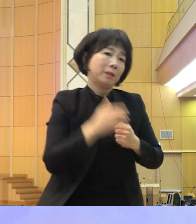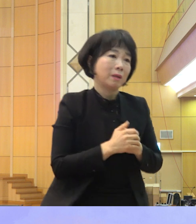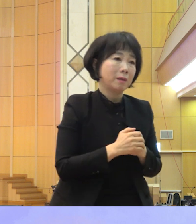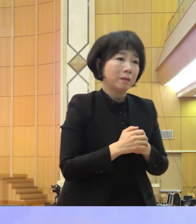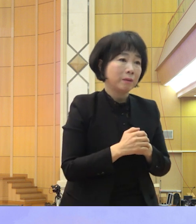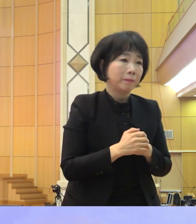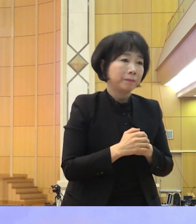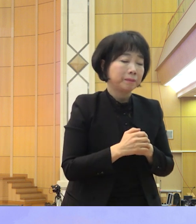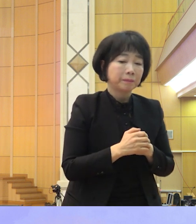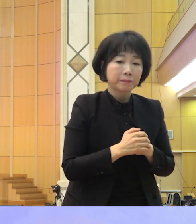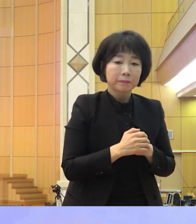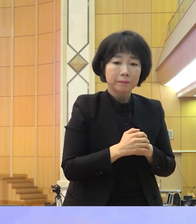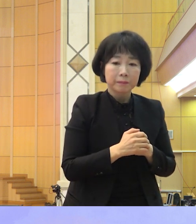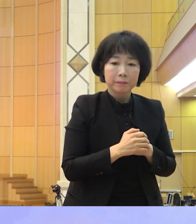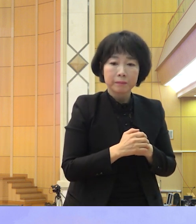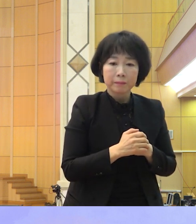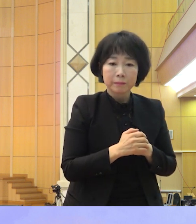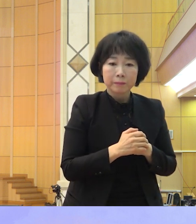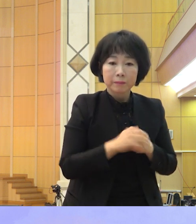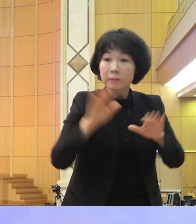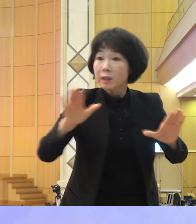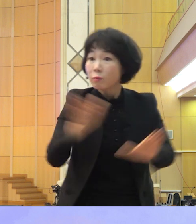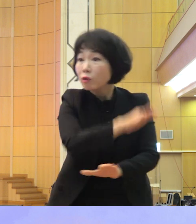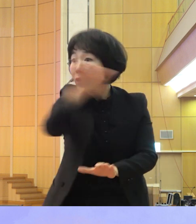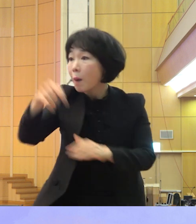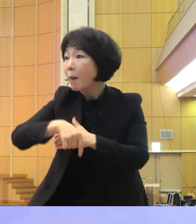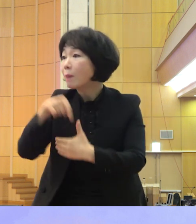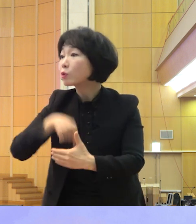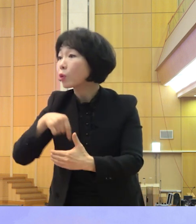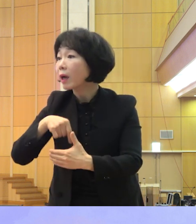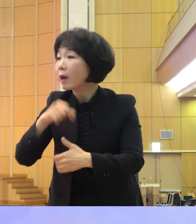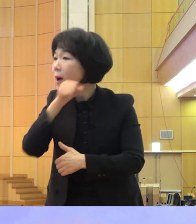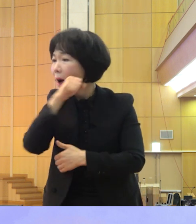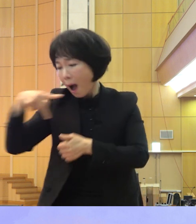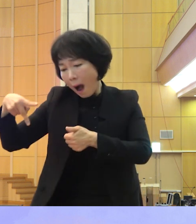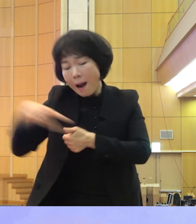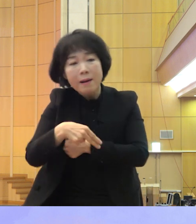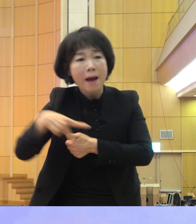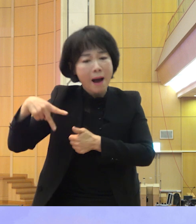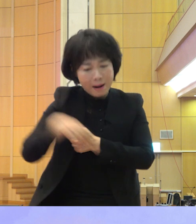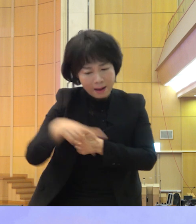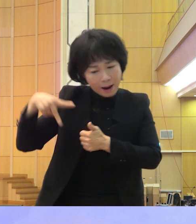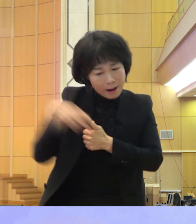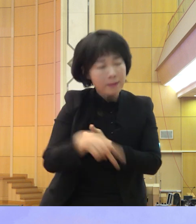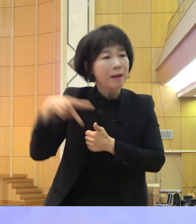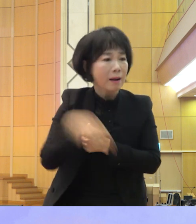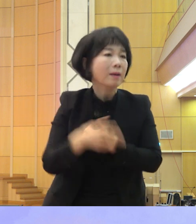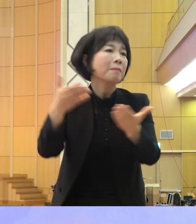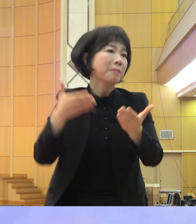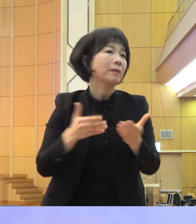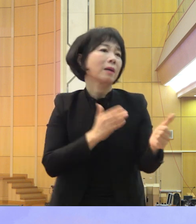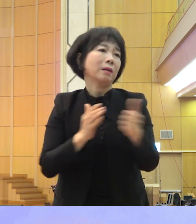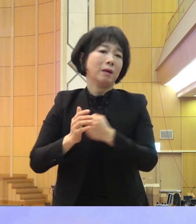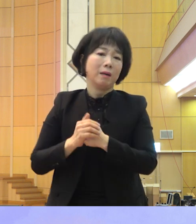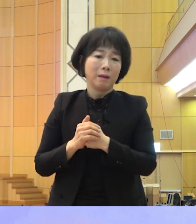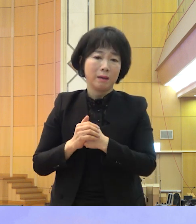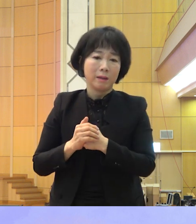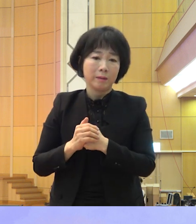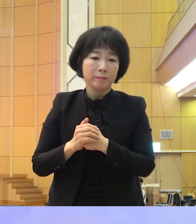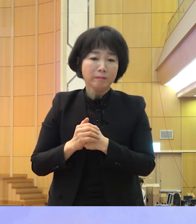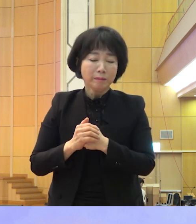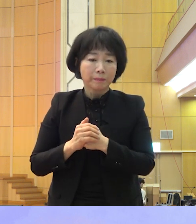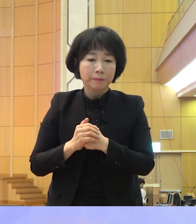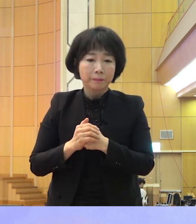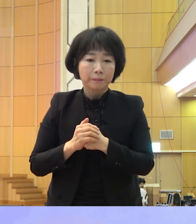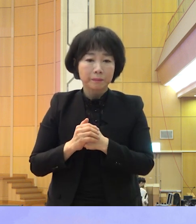그러냐? 이제부터는요, 마음의 할례를 받는 시대가 오면요, 마음의 할례 받는 것은 왜 그러냐?